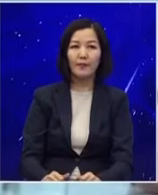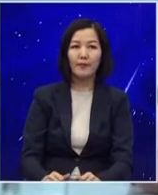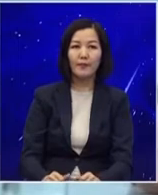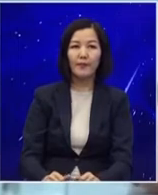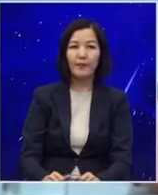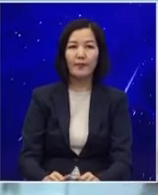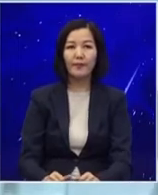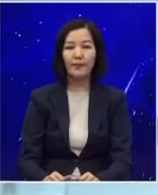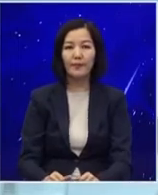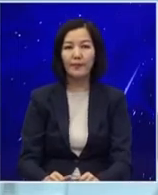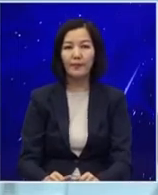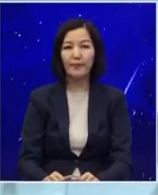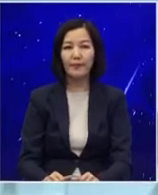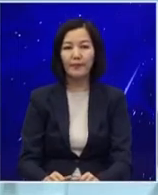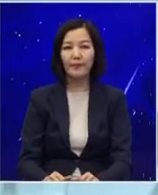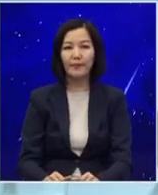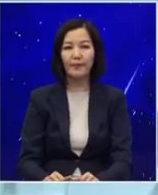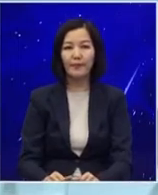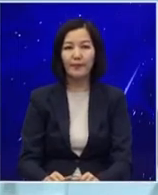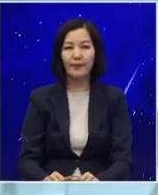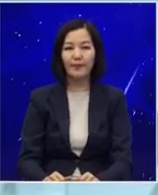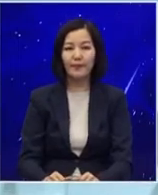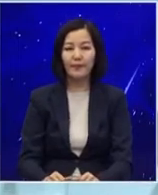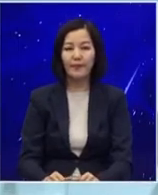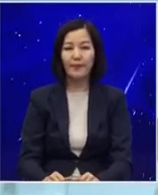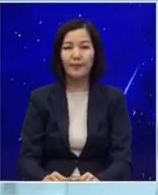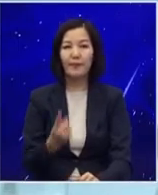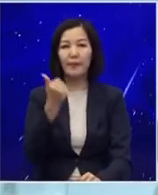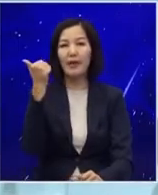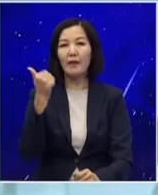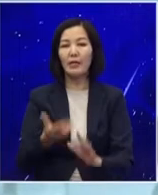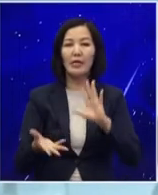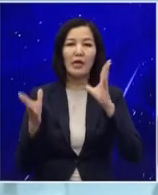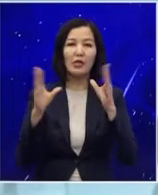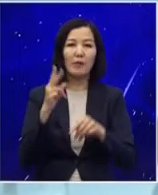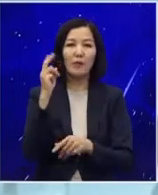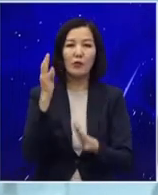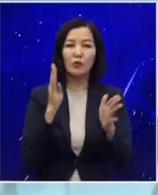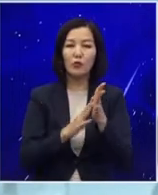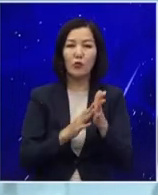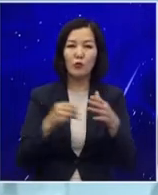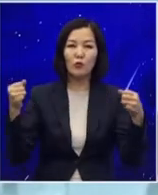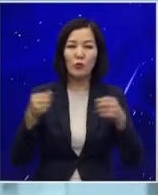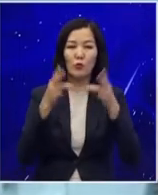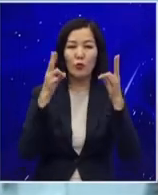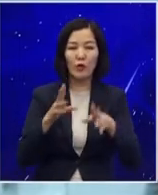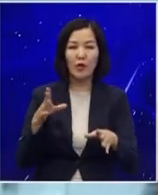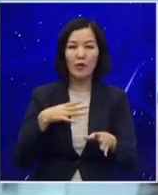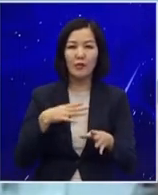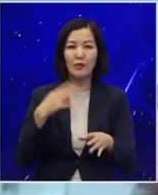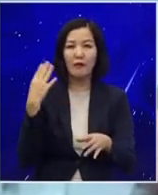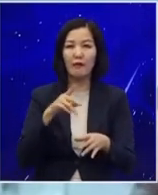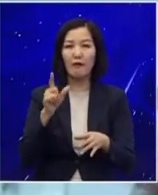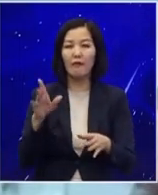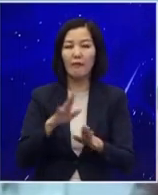Совершено 209 дорожно-транспортных происшествий, в которых... Бір аптада жалпы саны 209 жол көлік оқиғасы орын алды. Алдарынан 40 адам